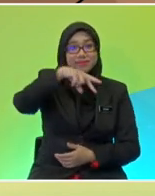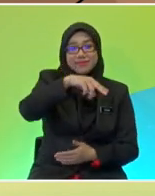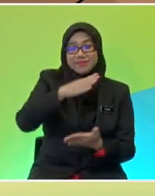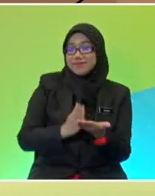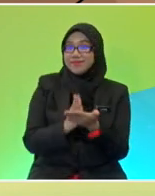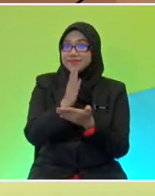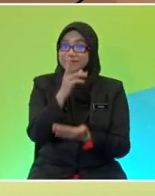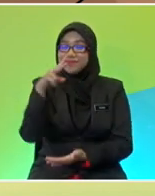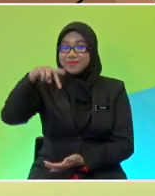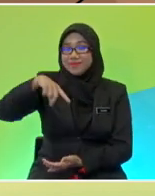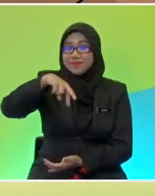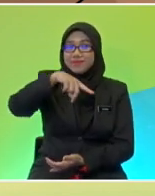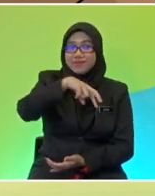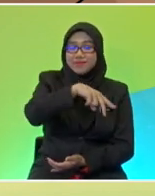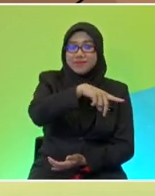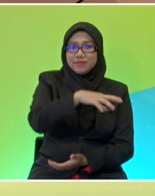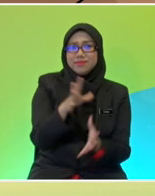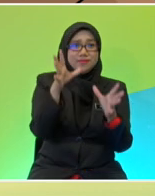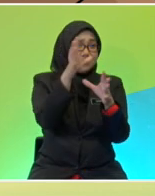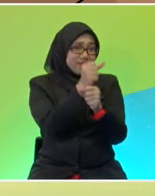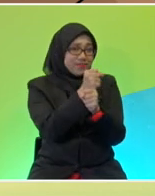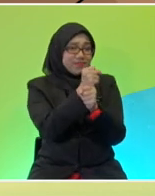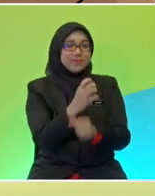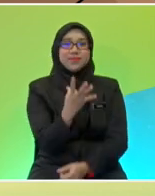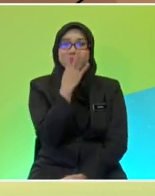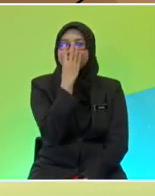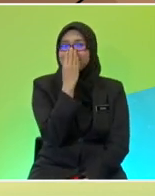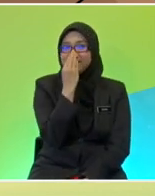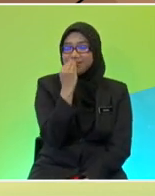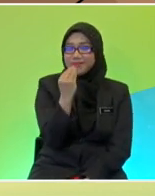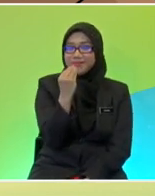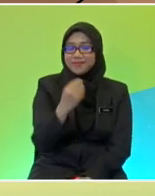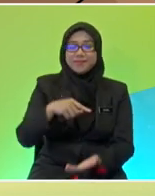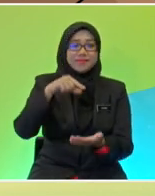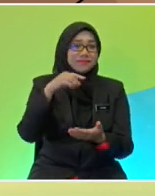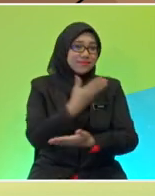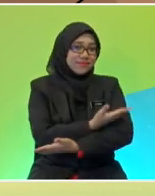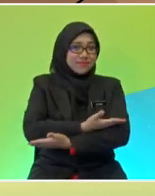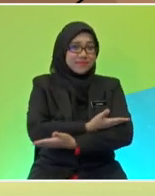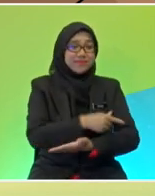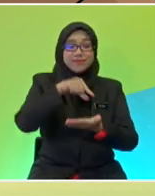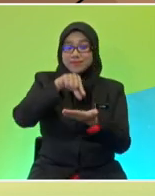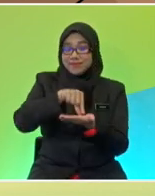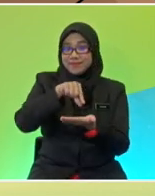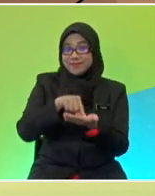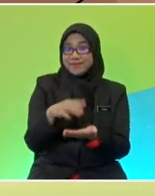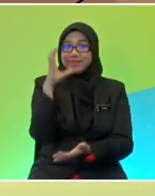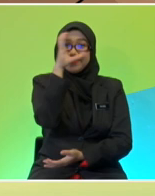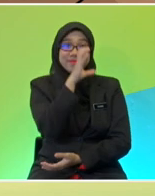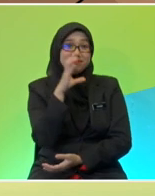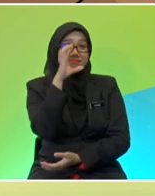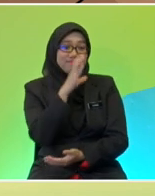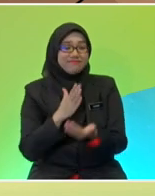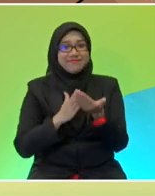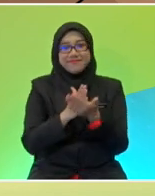lari dan ditangkap musang anak ayam mencari terus